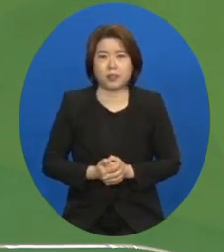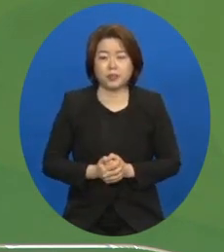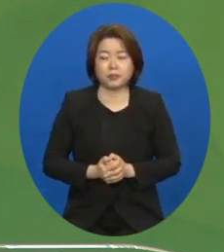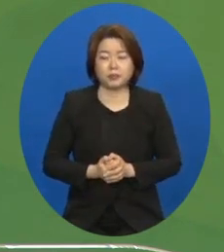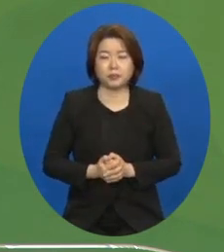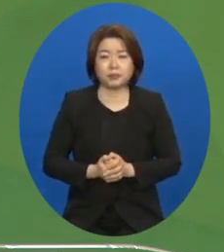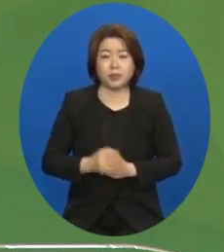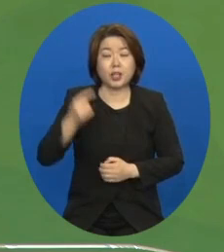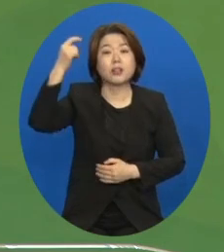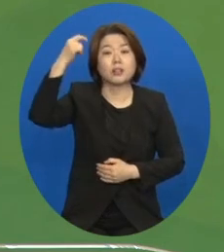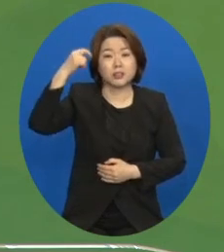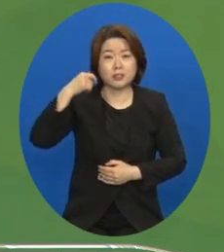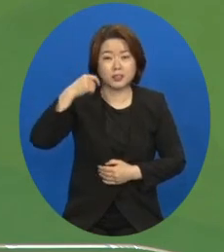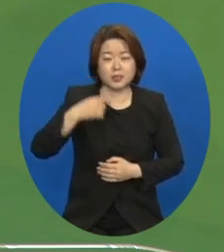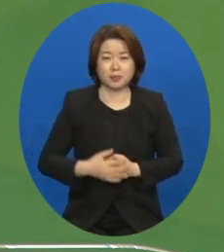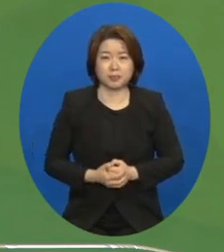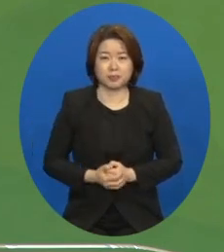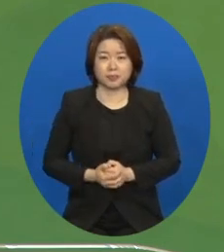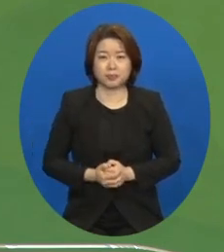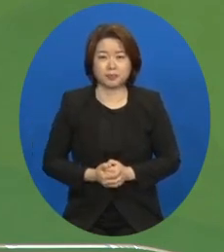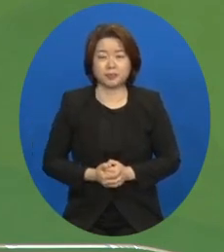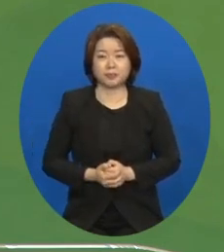켜지는 것 같은 느낌이었다는 겁니다.